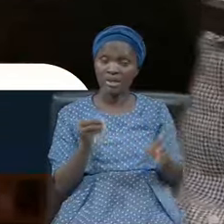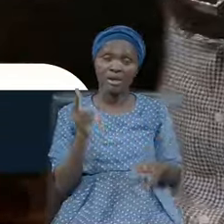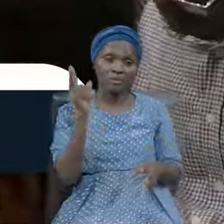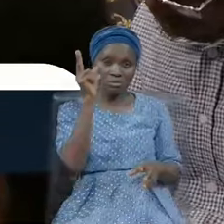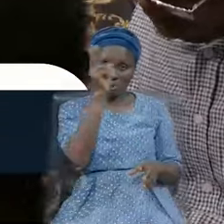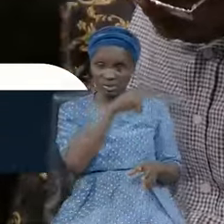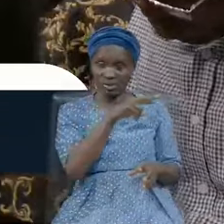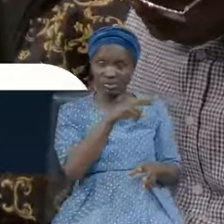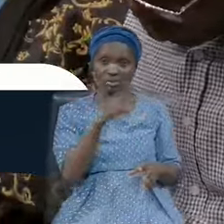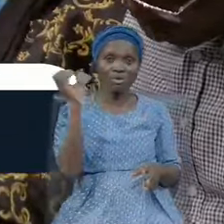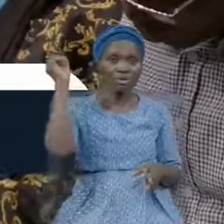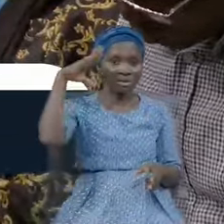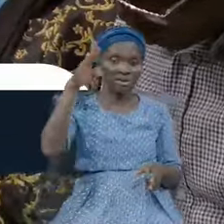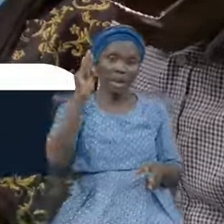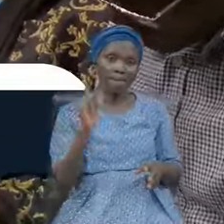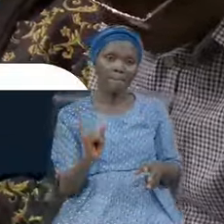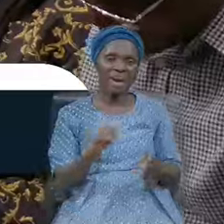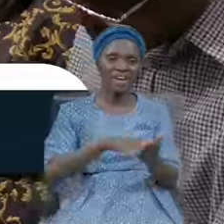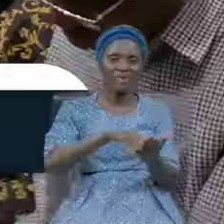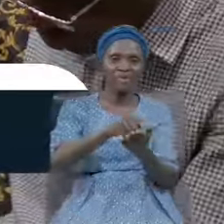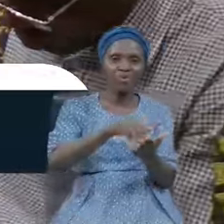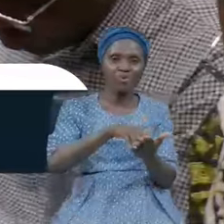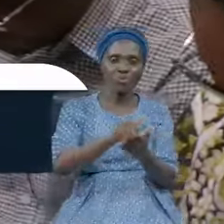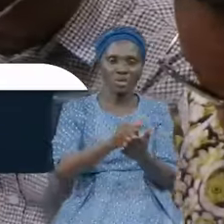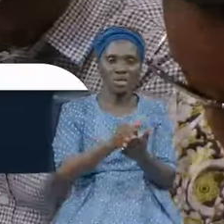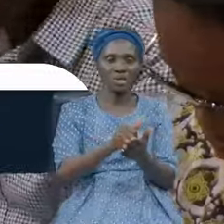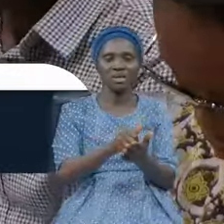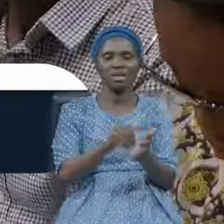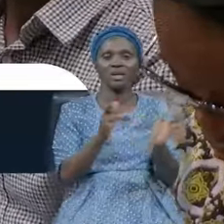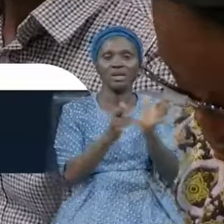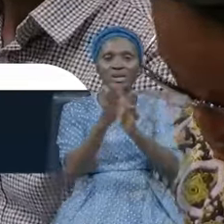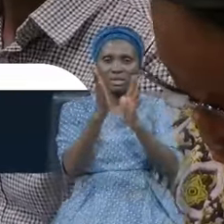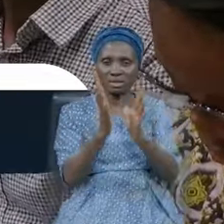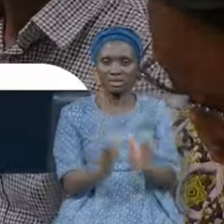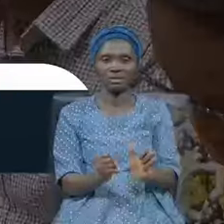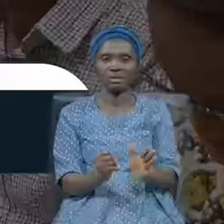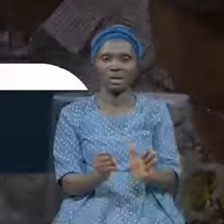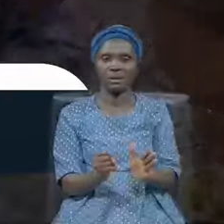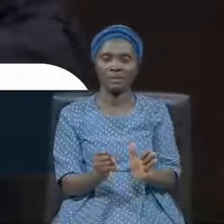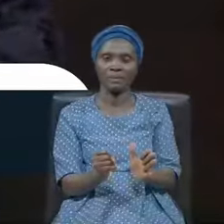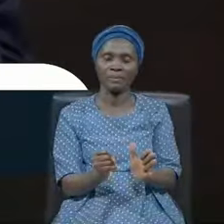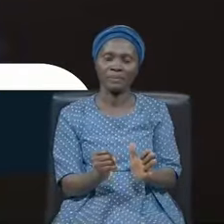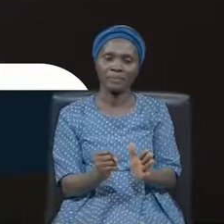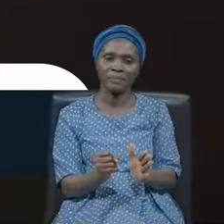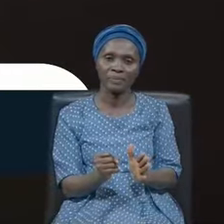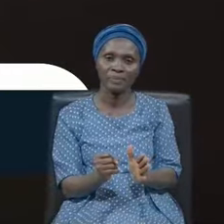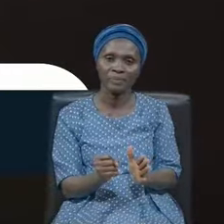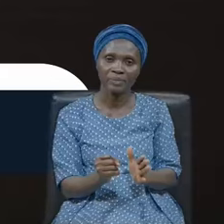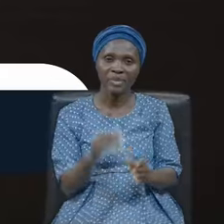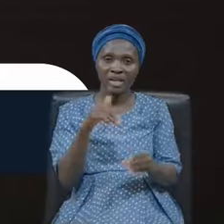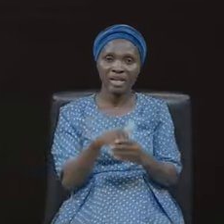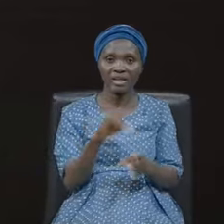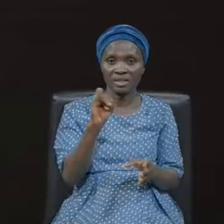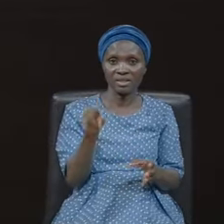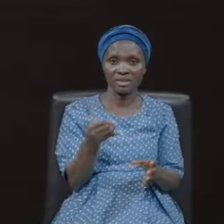par les croyants nominaux, par les croyants de nom. La grâce mal comprise par les croyants